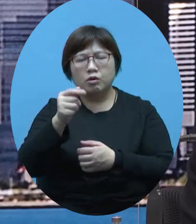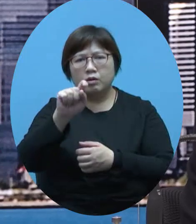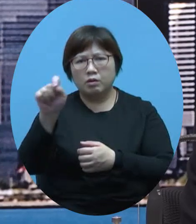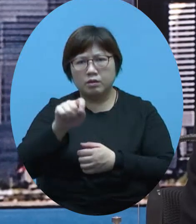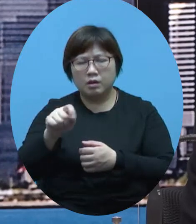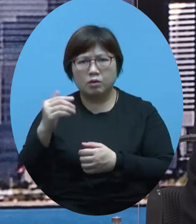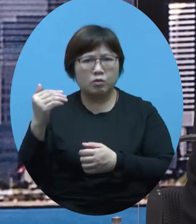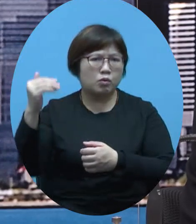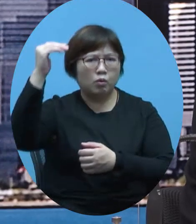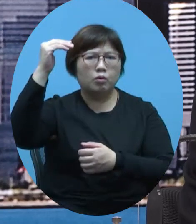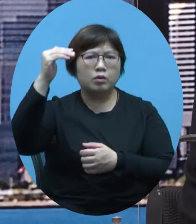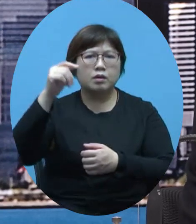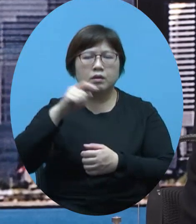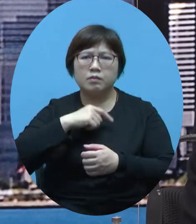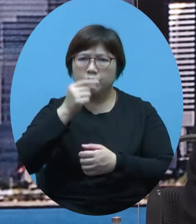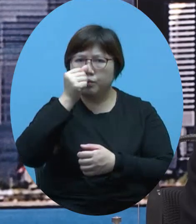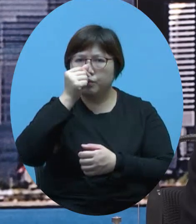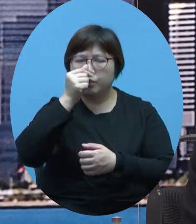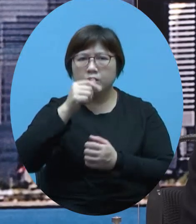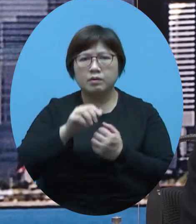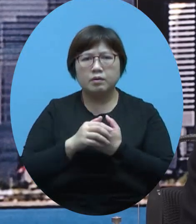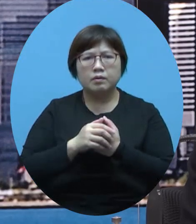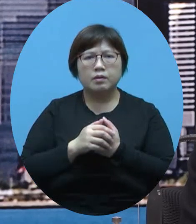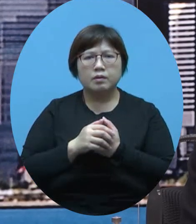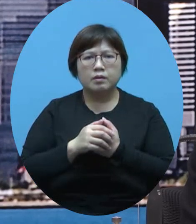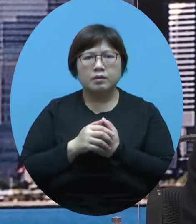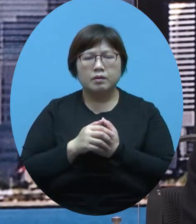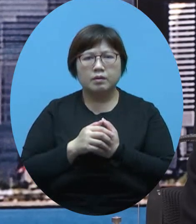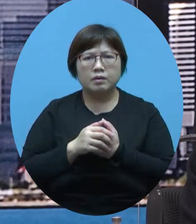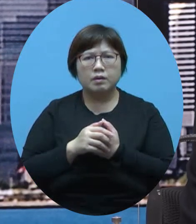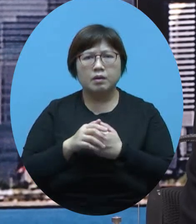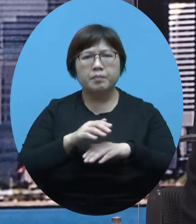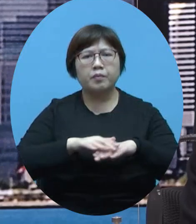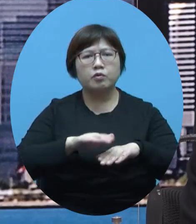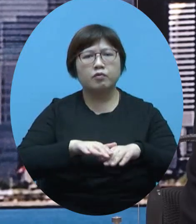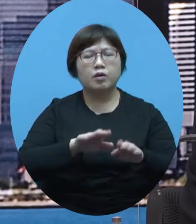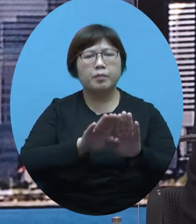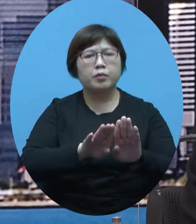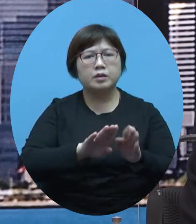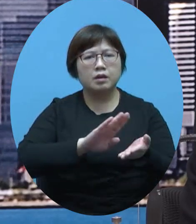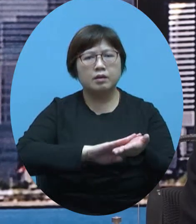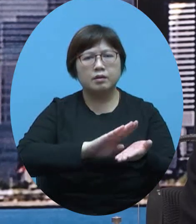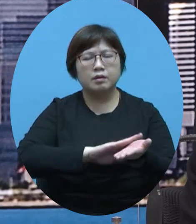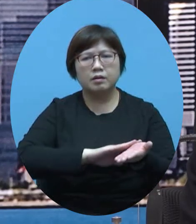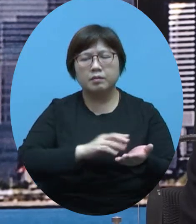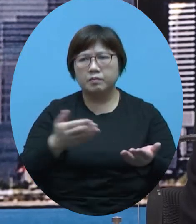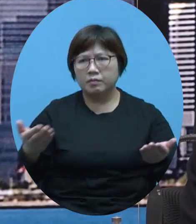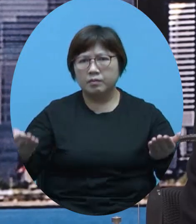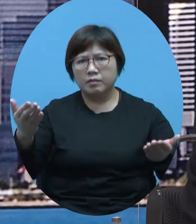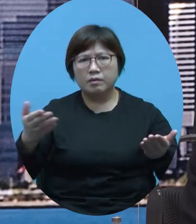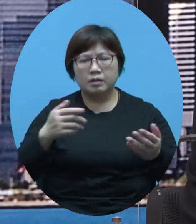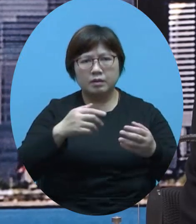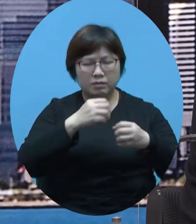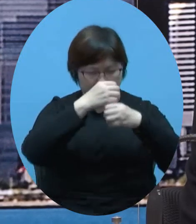嚇，咁、咧就都有趣嘅。佢哋比起普通科門診嗰、那個檢